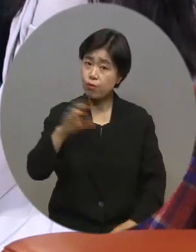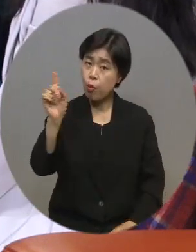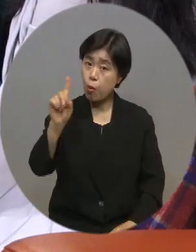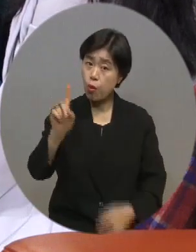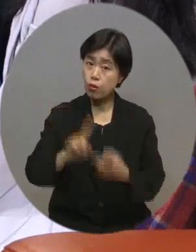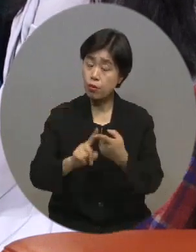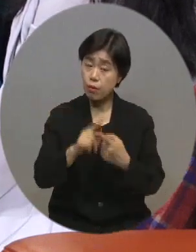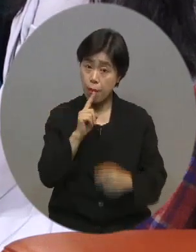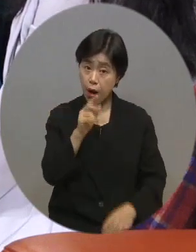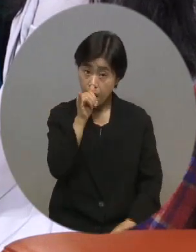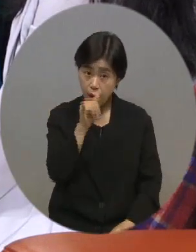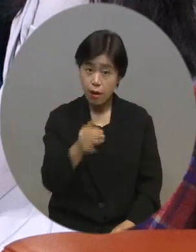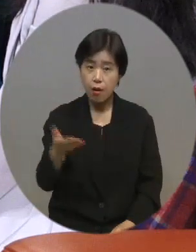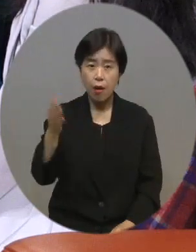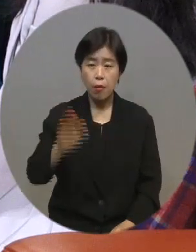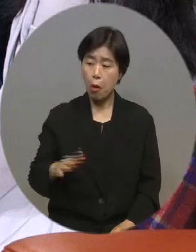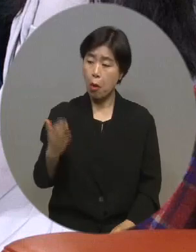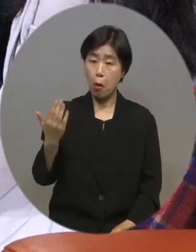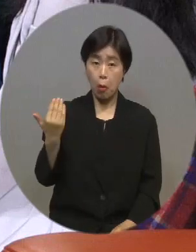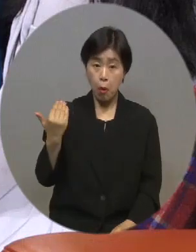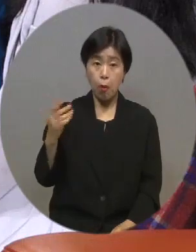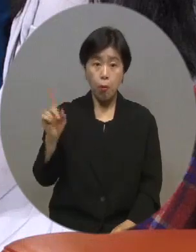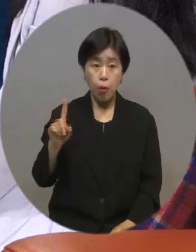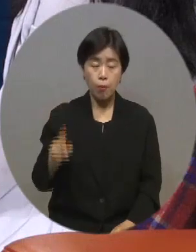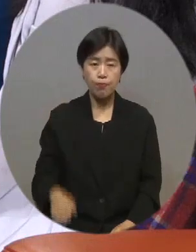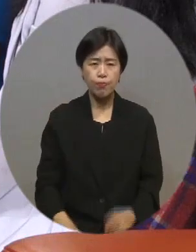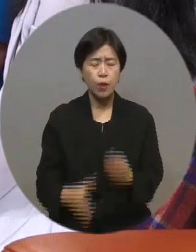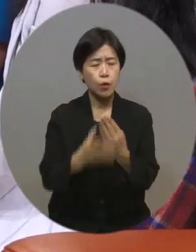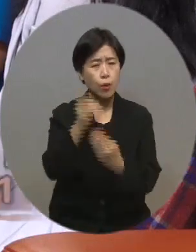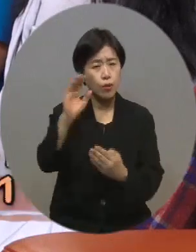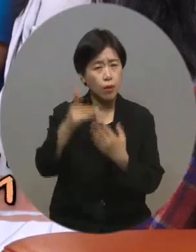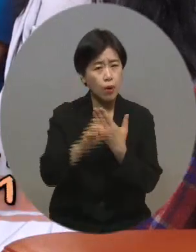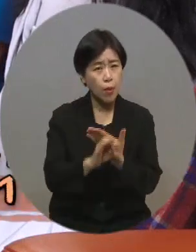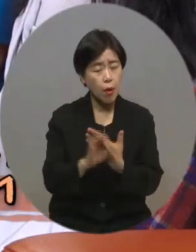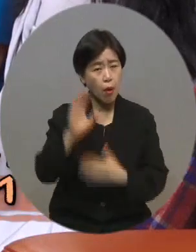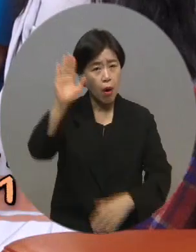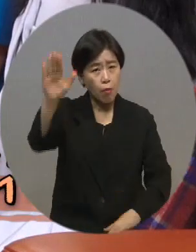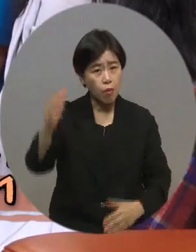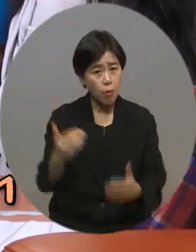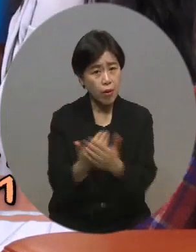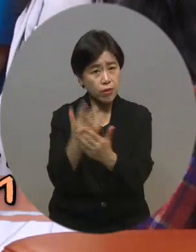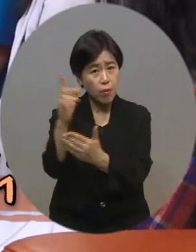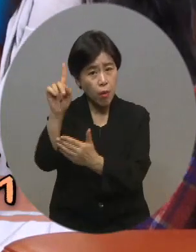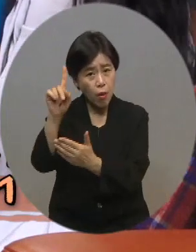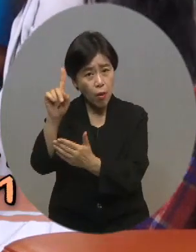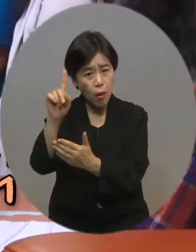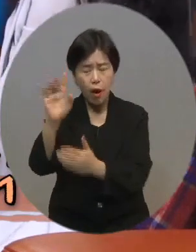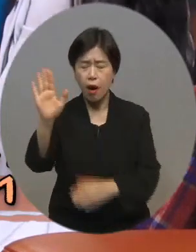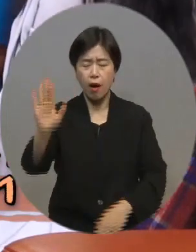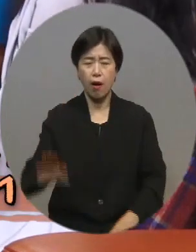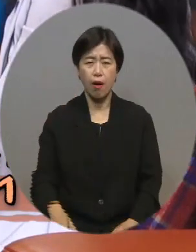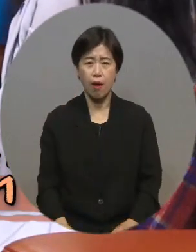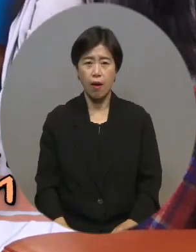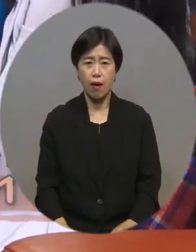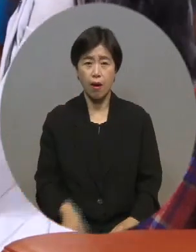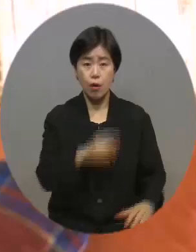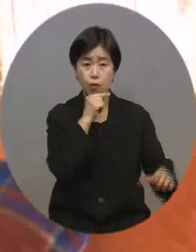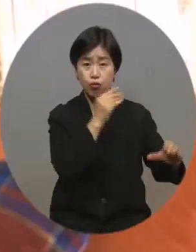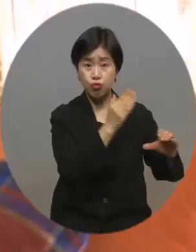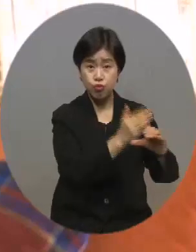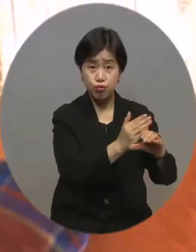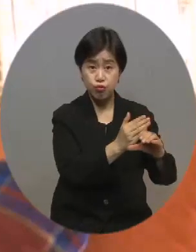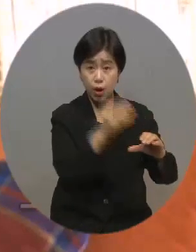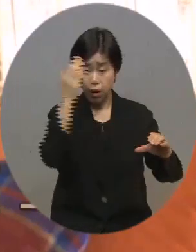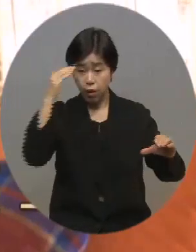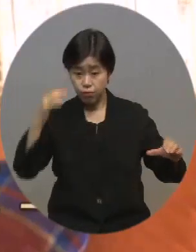최근에 와서는 통일이 되면 뭐가 좋다가 아니라 우리가 북한 주민을 살려야 될 도덕적 사명이 있다라는 느낌이 들어요.